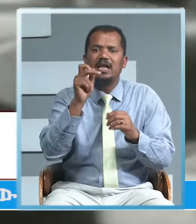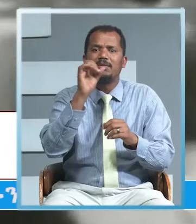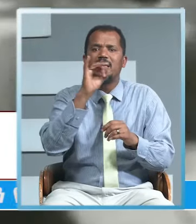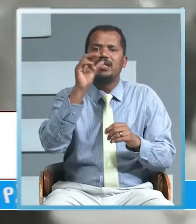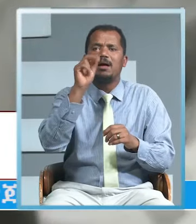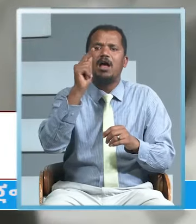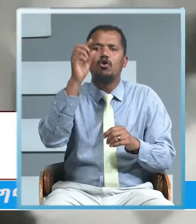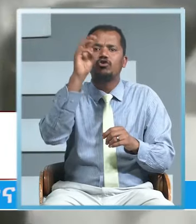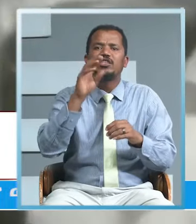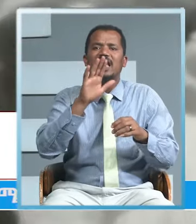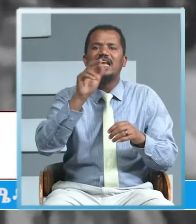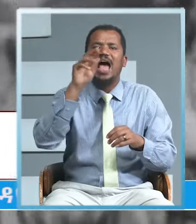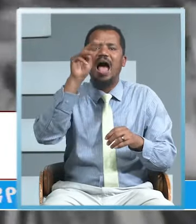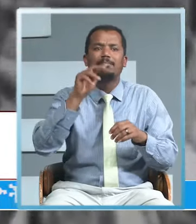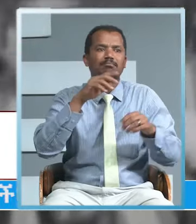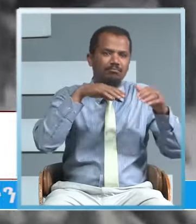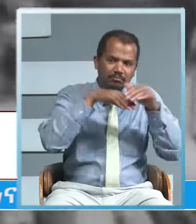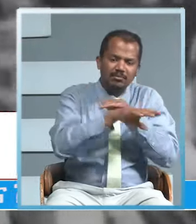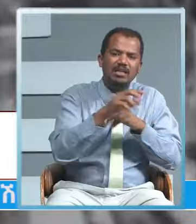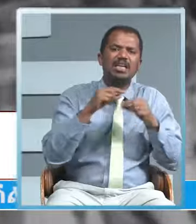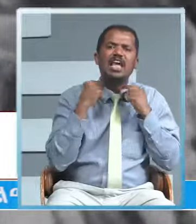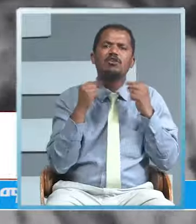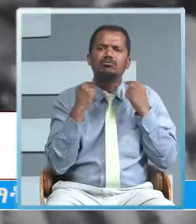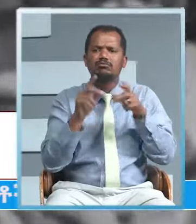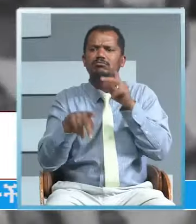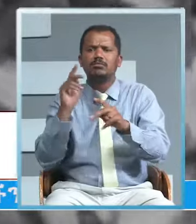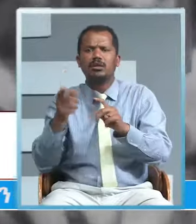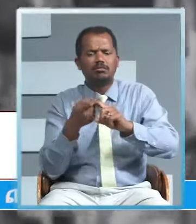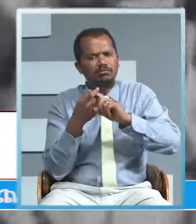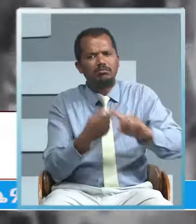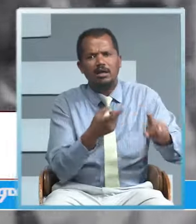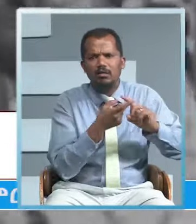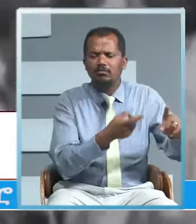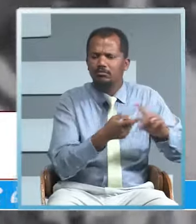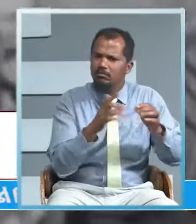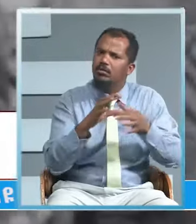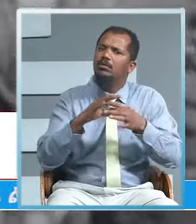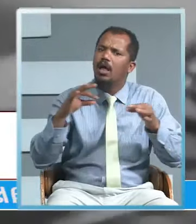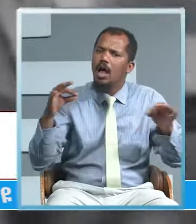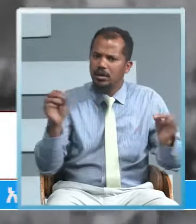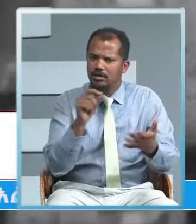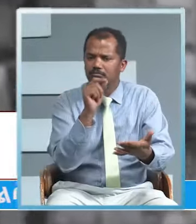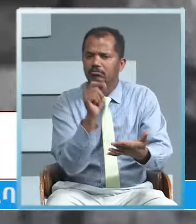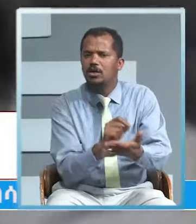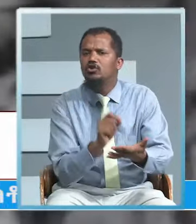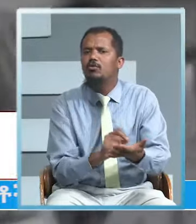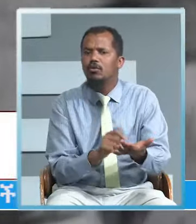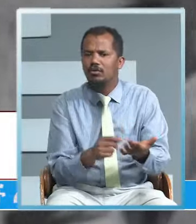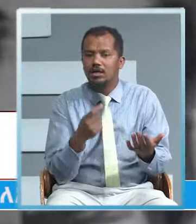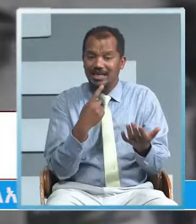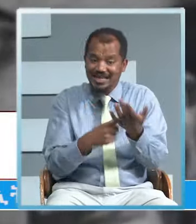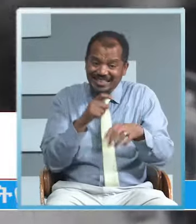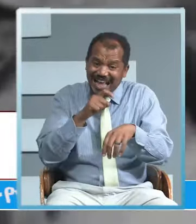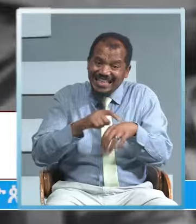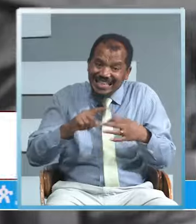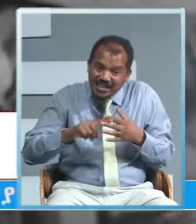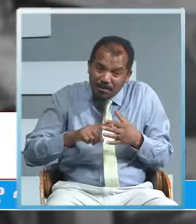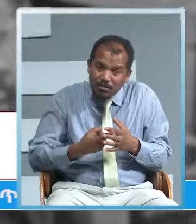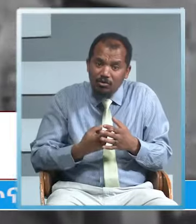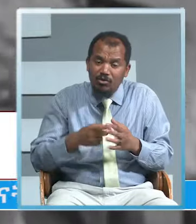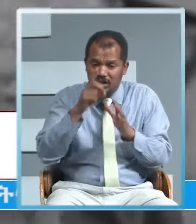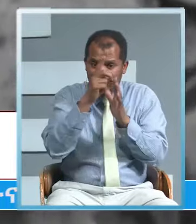ሊባኖስ ገዳምን በመድረስ ቀሳውስትና ምእመናን መገደላቸውንም ታሪክ መዝግቦታል። እነሆ ከዚያን ጊዜ